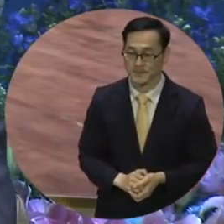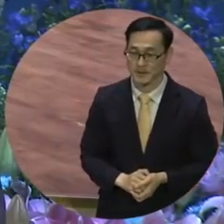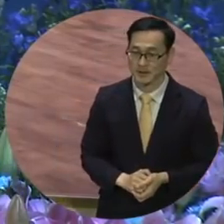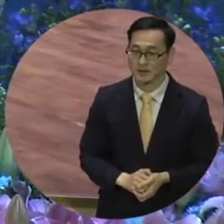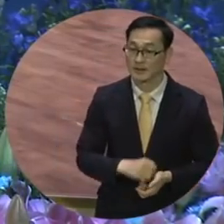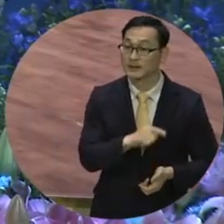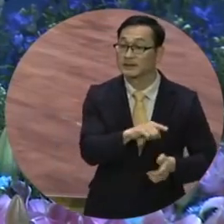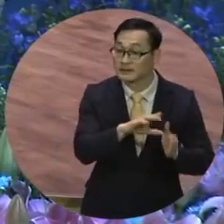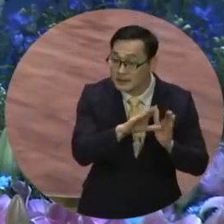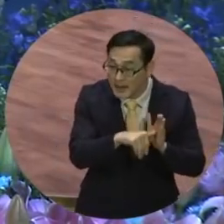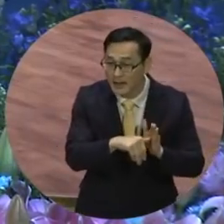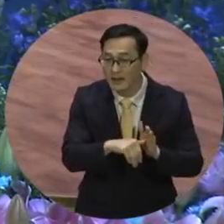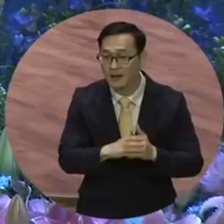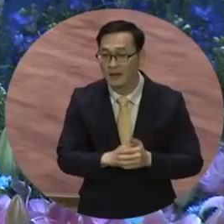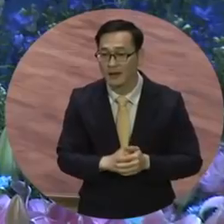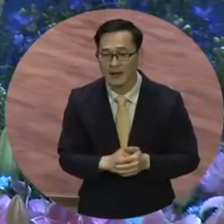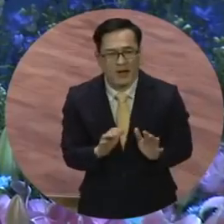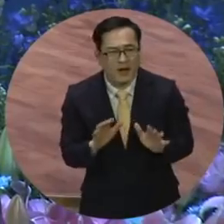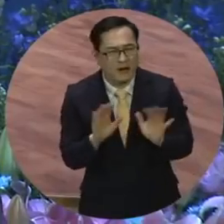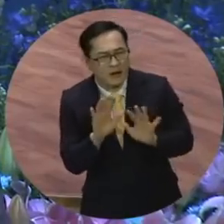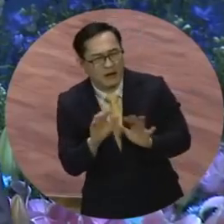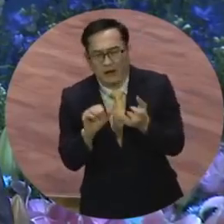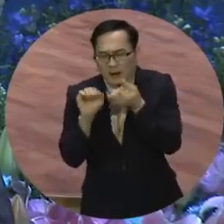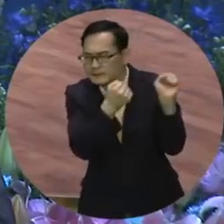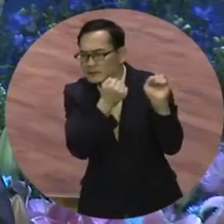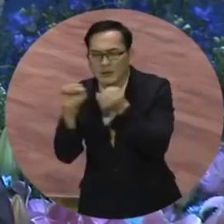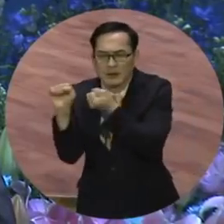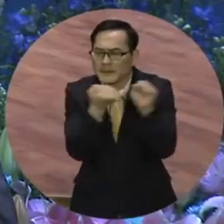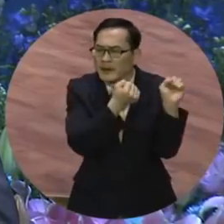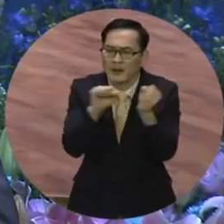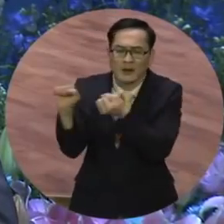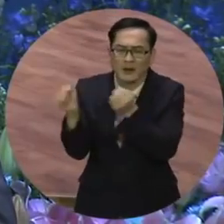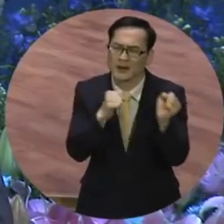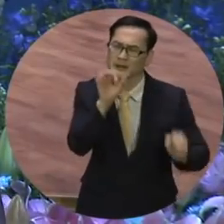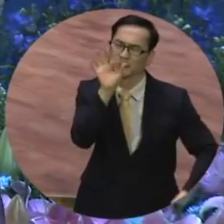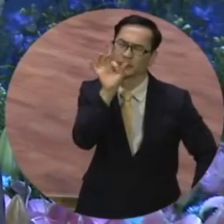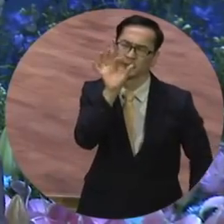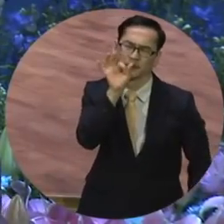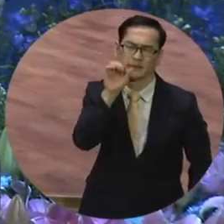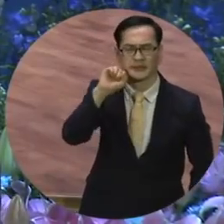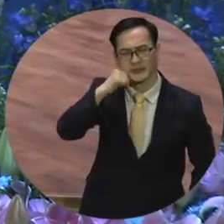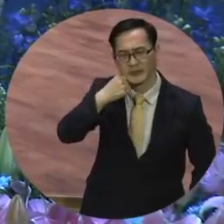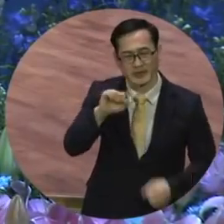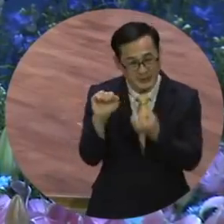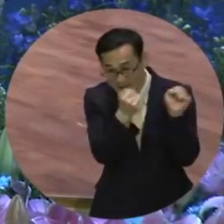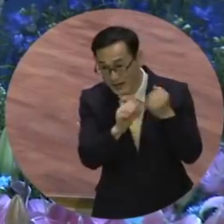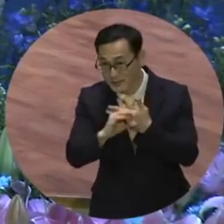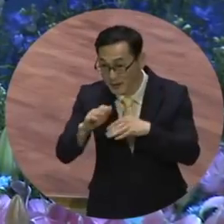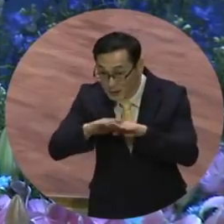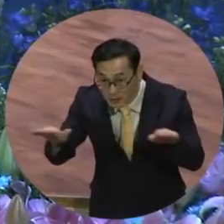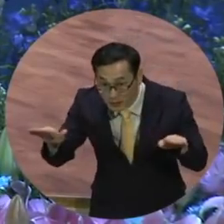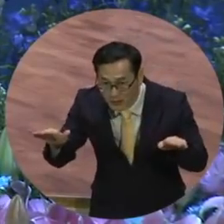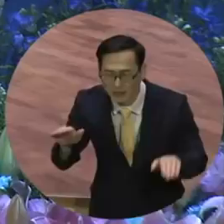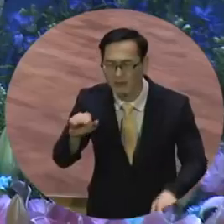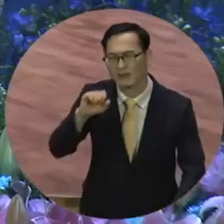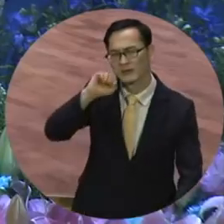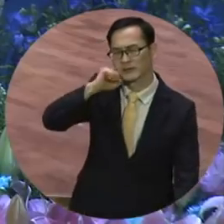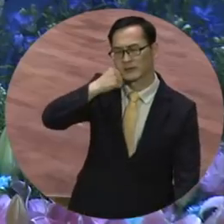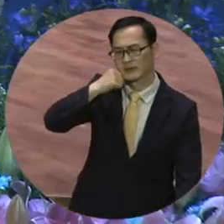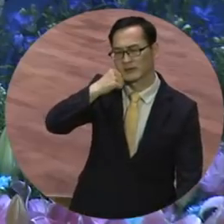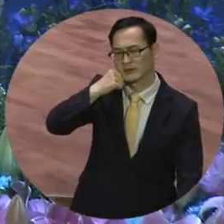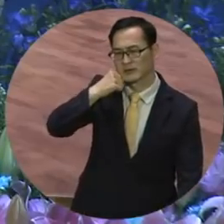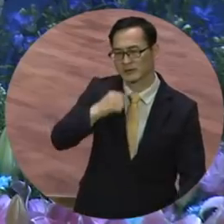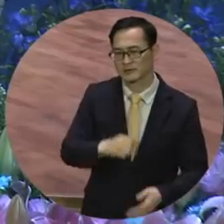발생하는데 그때마다 피할 수가 없는 거예요. 피한다고 해결되는 게 아니에요. 이것을 어떻게